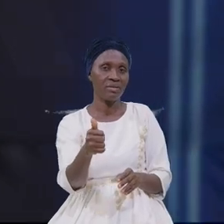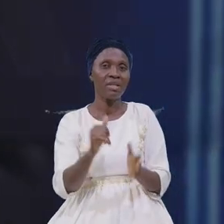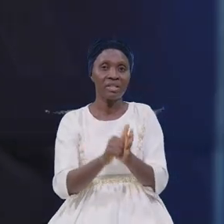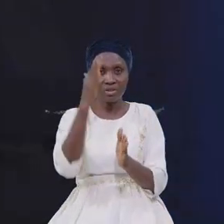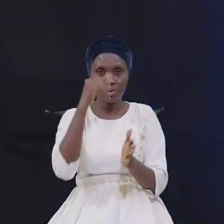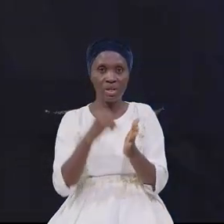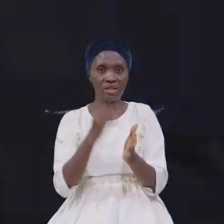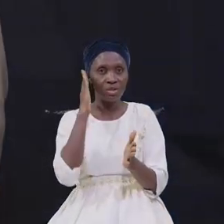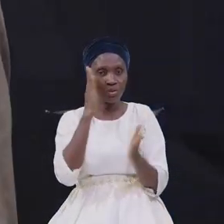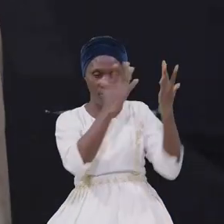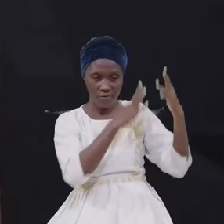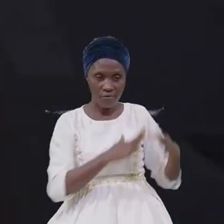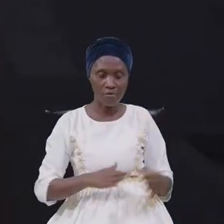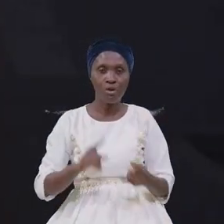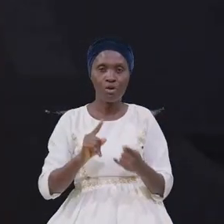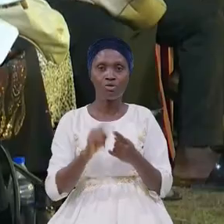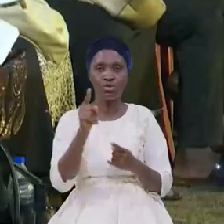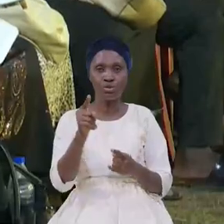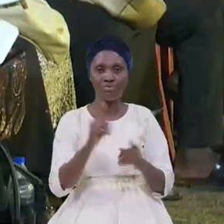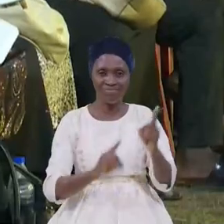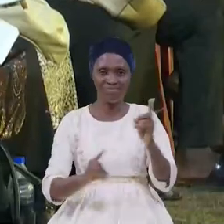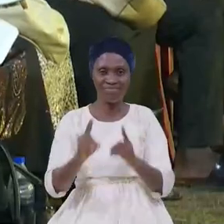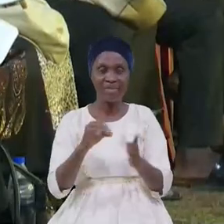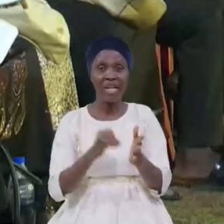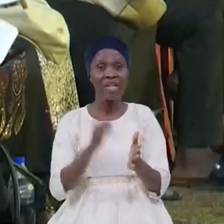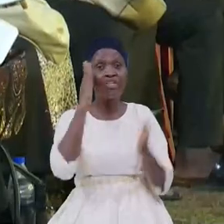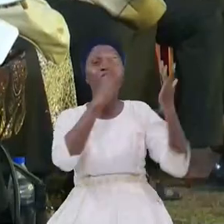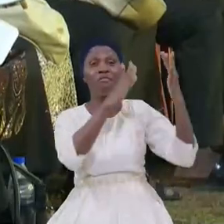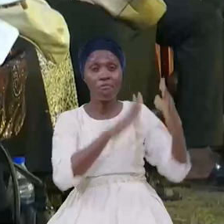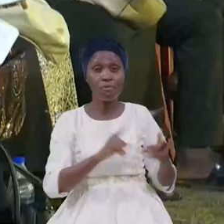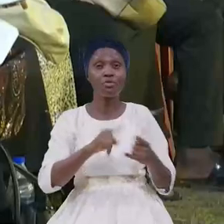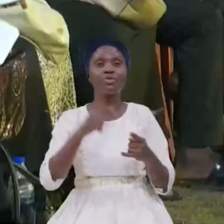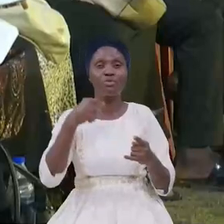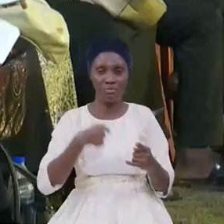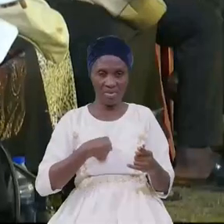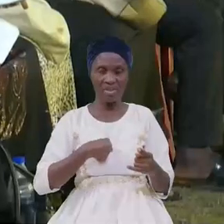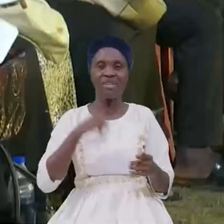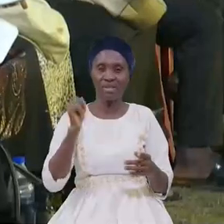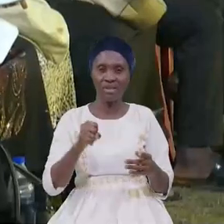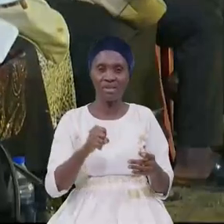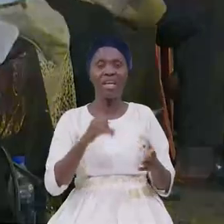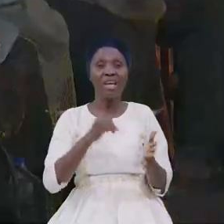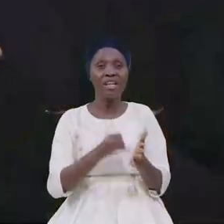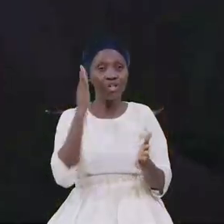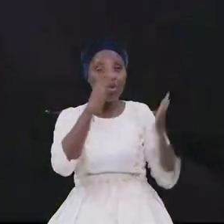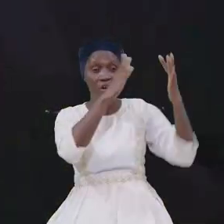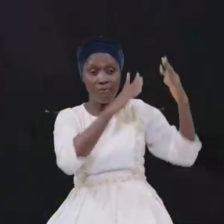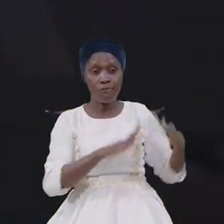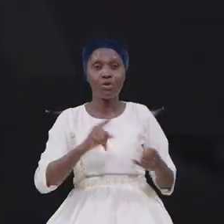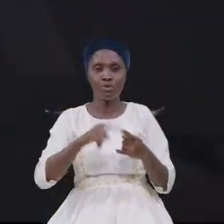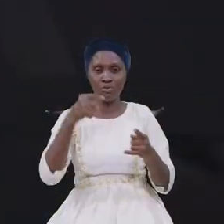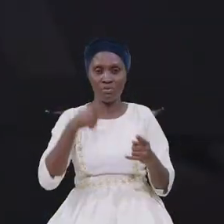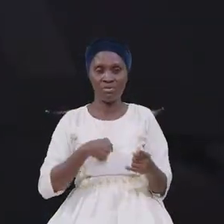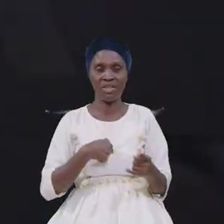vous. Cela va couler vers moi. Je dis, cela va couler vers moi. Sinon,